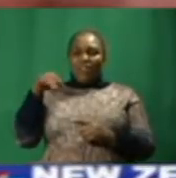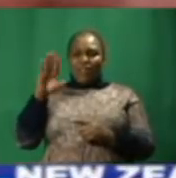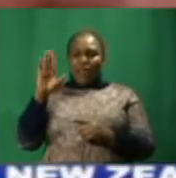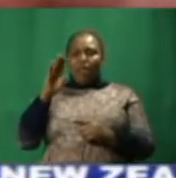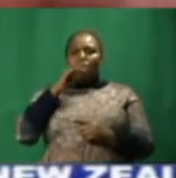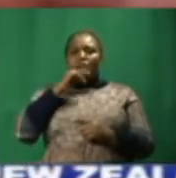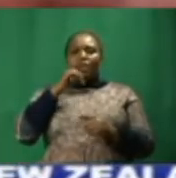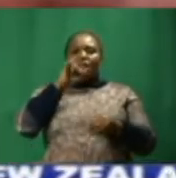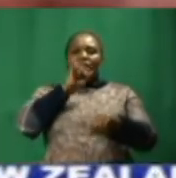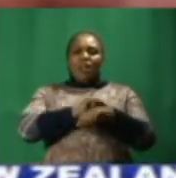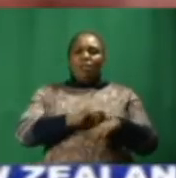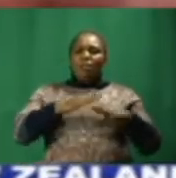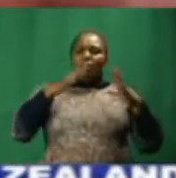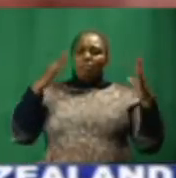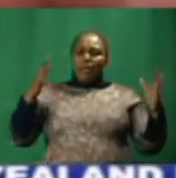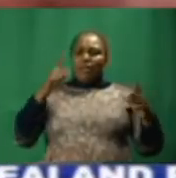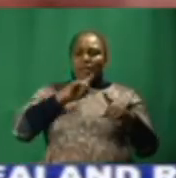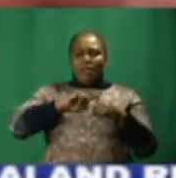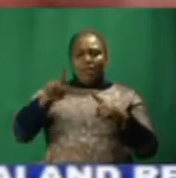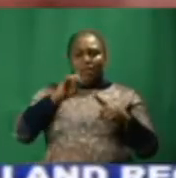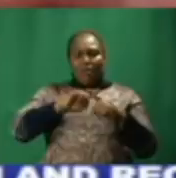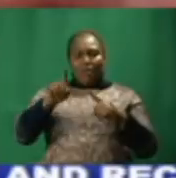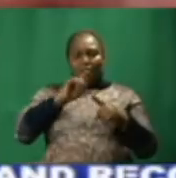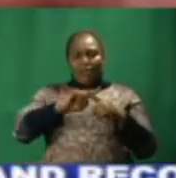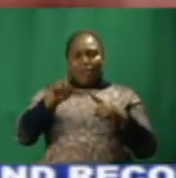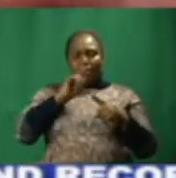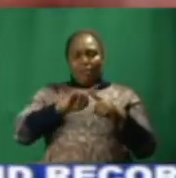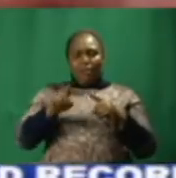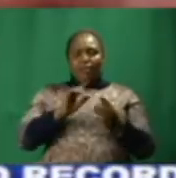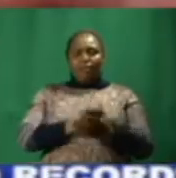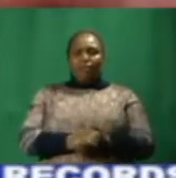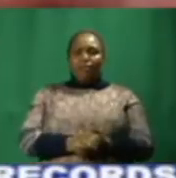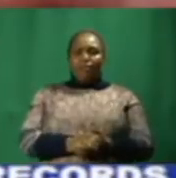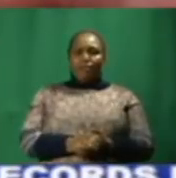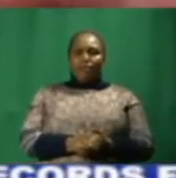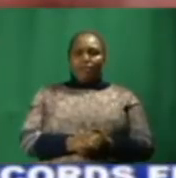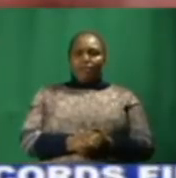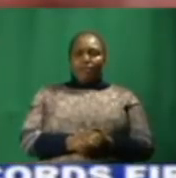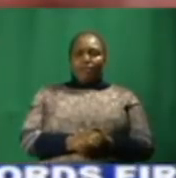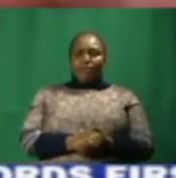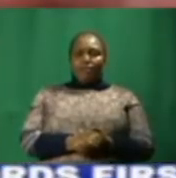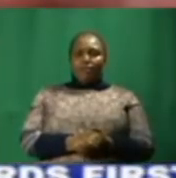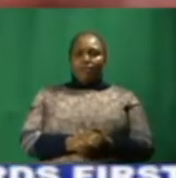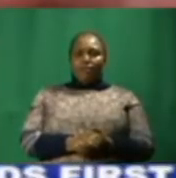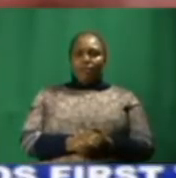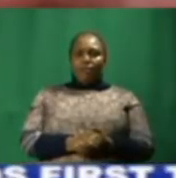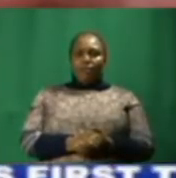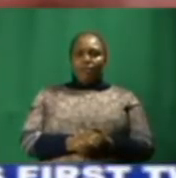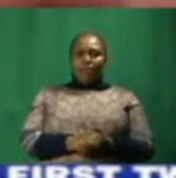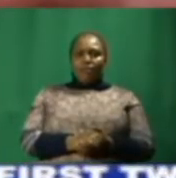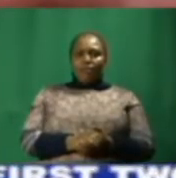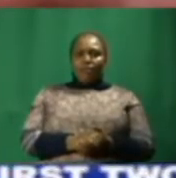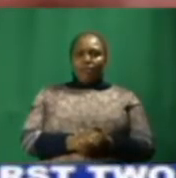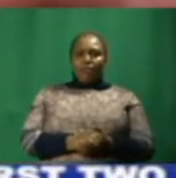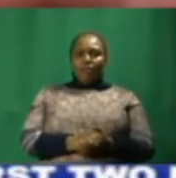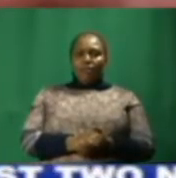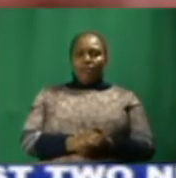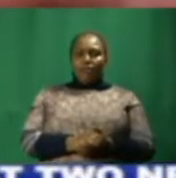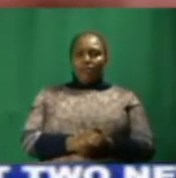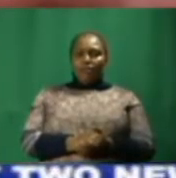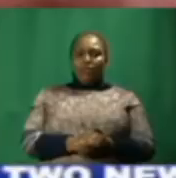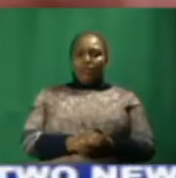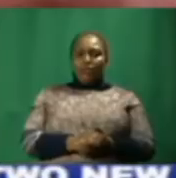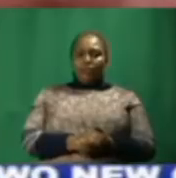ngumdlalo lomkhulu sibili. Tindzabeni, Eswatini TV, Ngithembo Simavimbela, umbiko uhlanganiswe ngufabrice Msonera. Kanzi